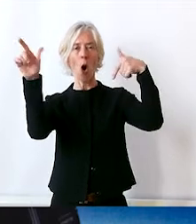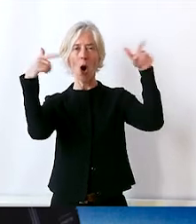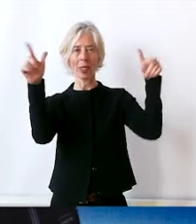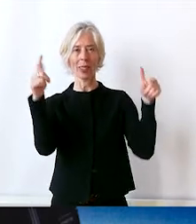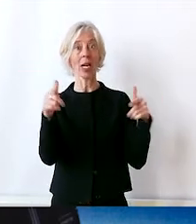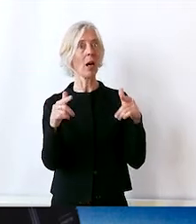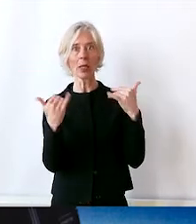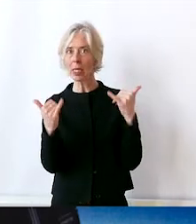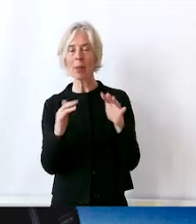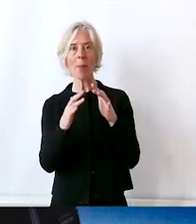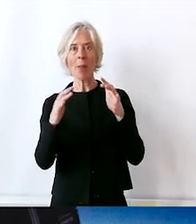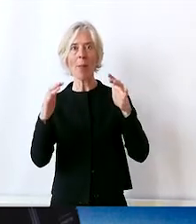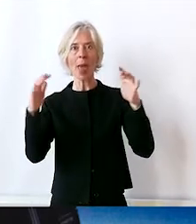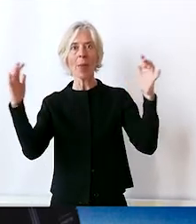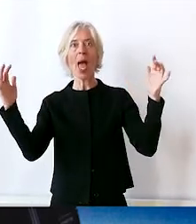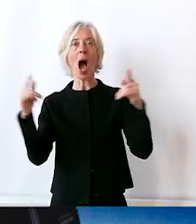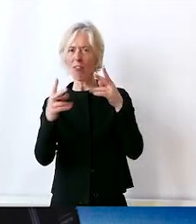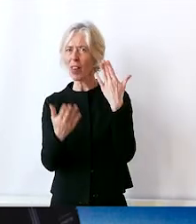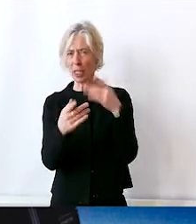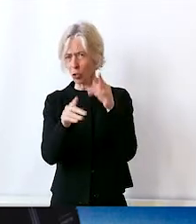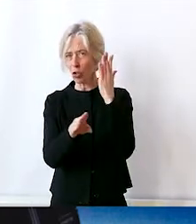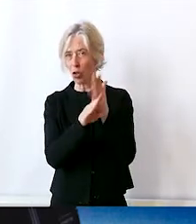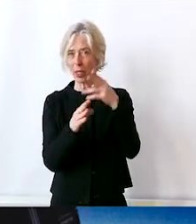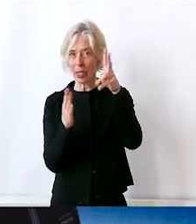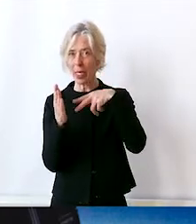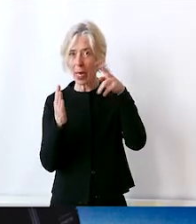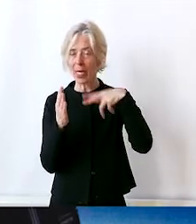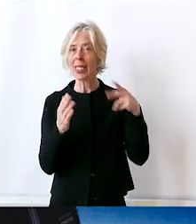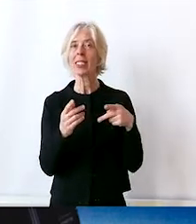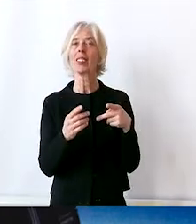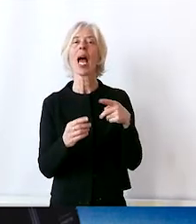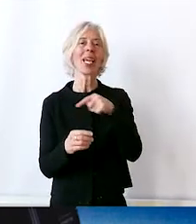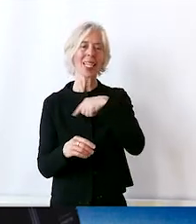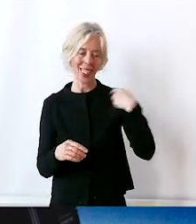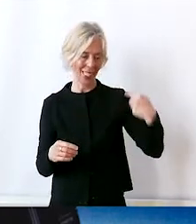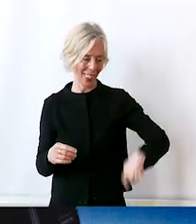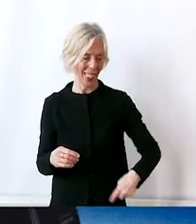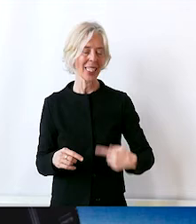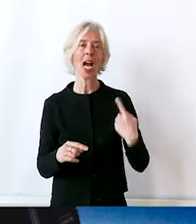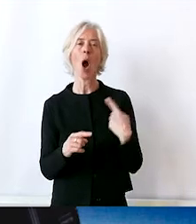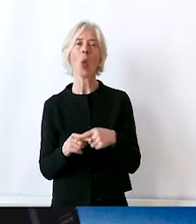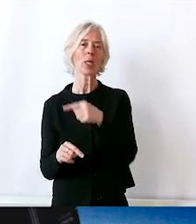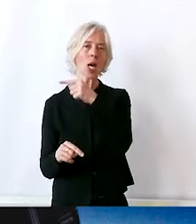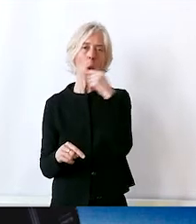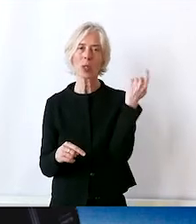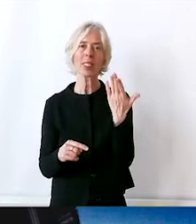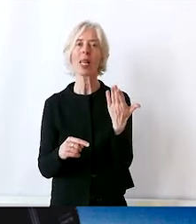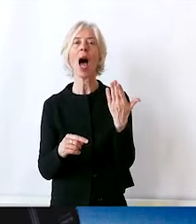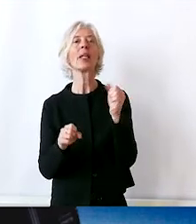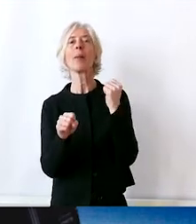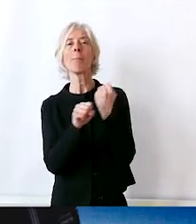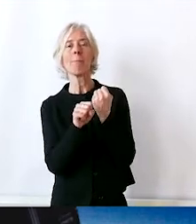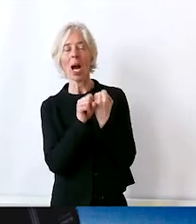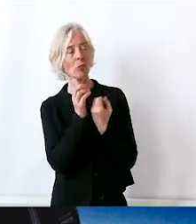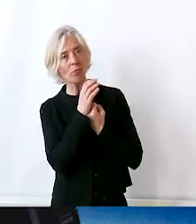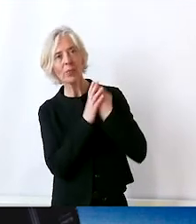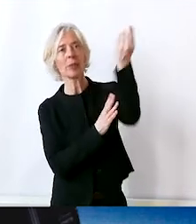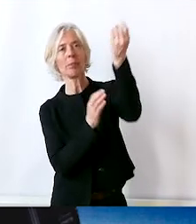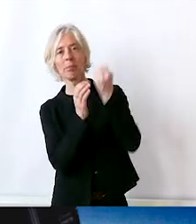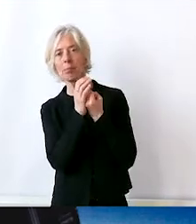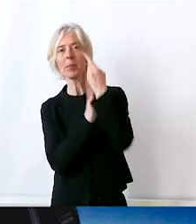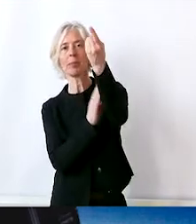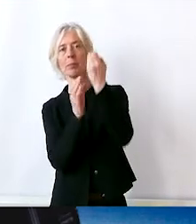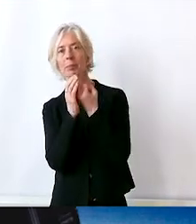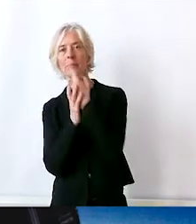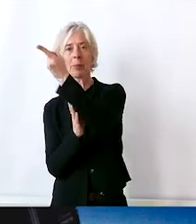Jahr, die Chinesen und auch die Russen testen Waffen, um Satelliten aus dem Erdorbit abzuschießen. Die Trümmerteile können praktisch